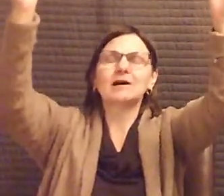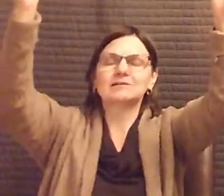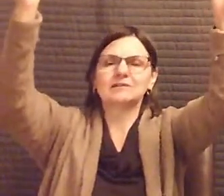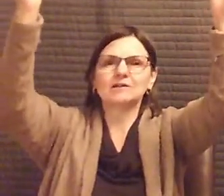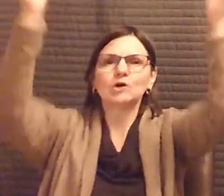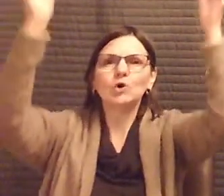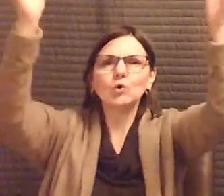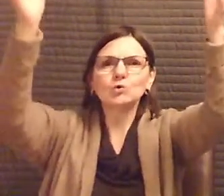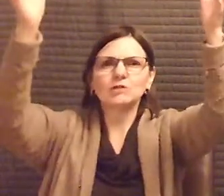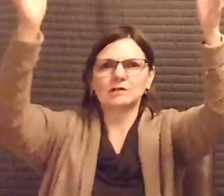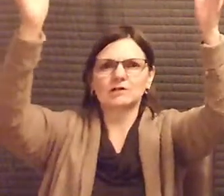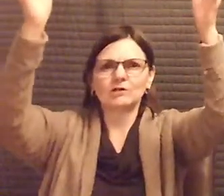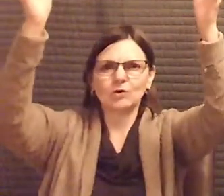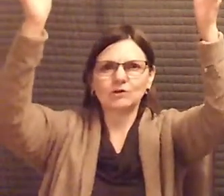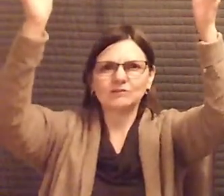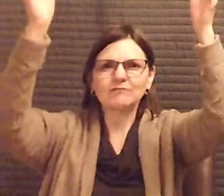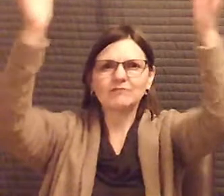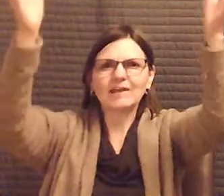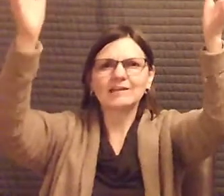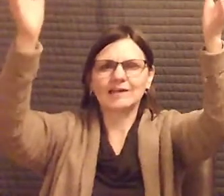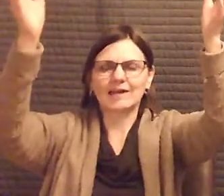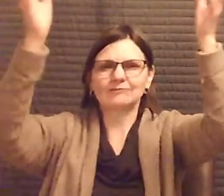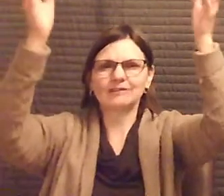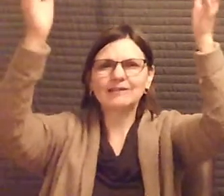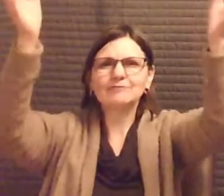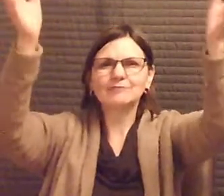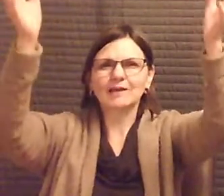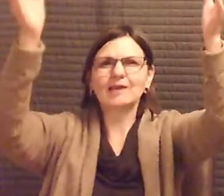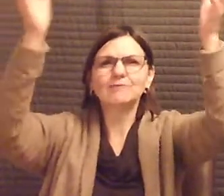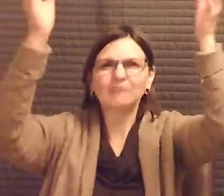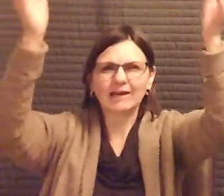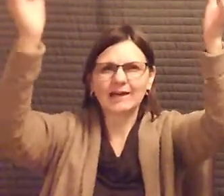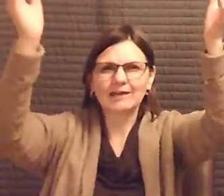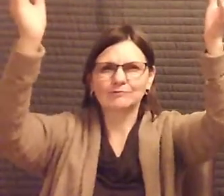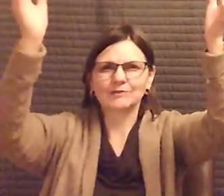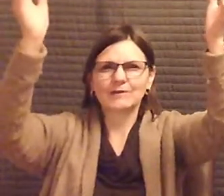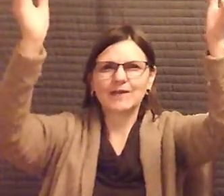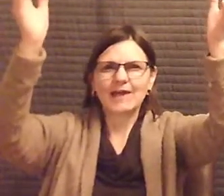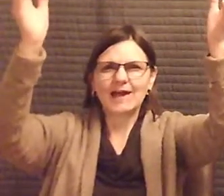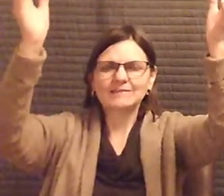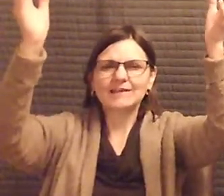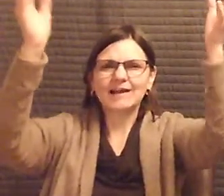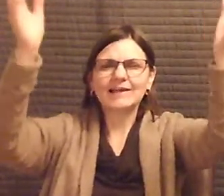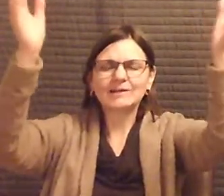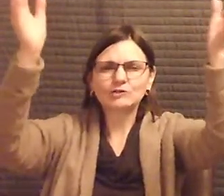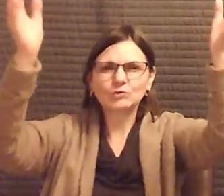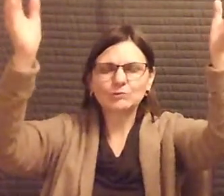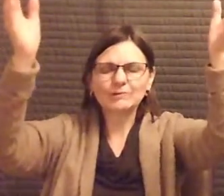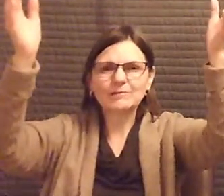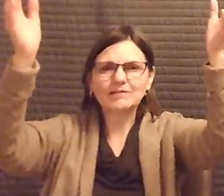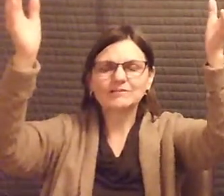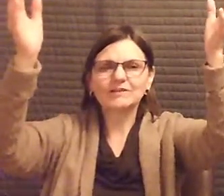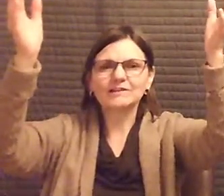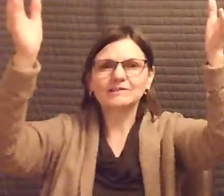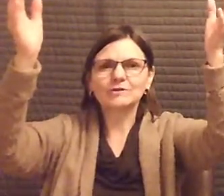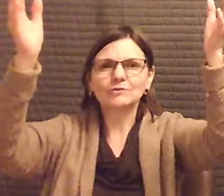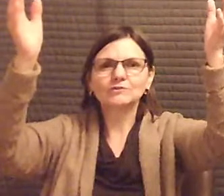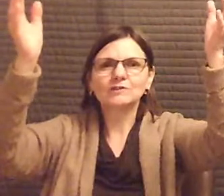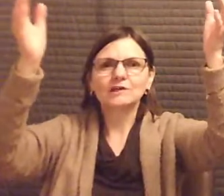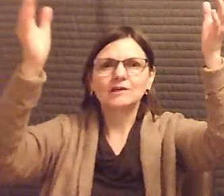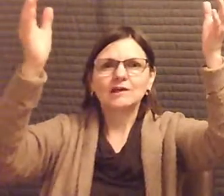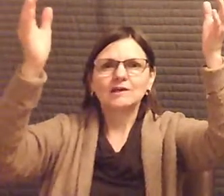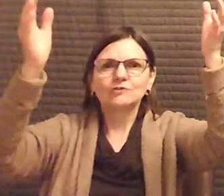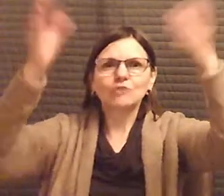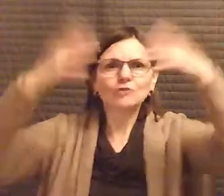almachtige goede god die vrede geeft die liefde heeft en geeft en die alleen het goede met de went wel die